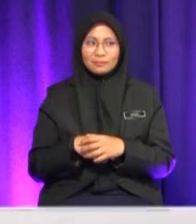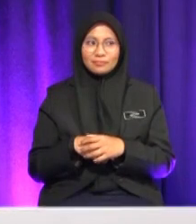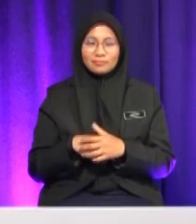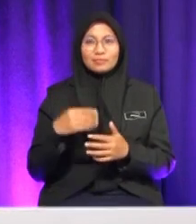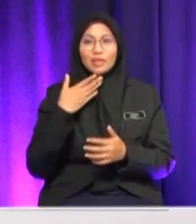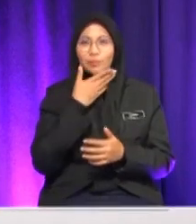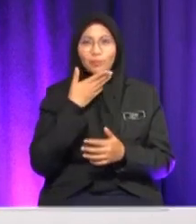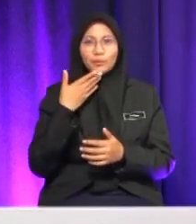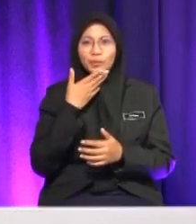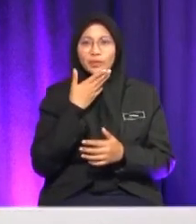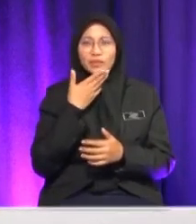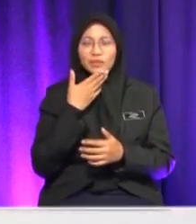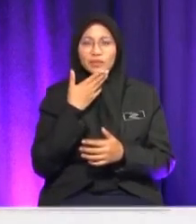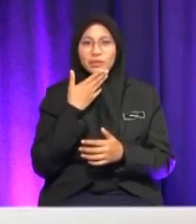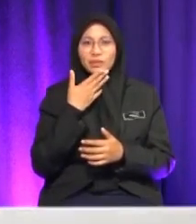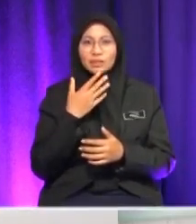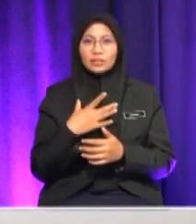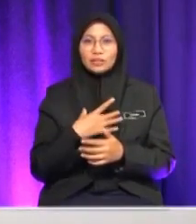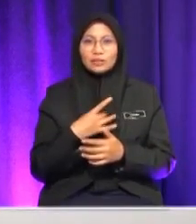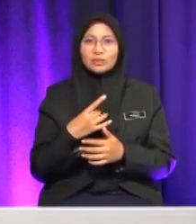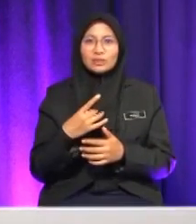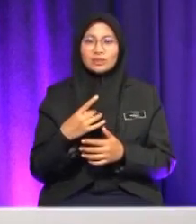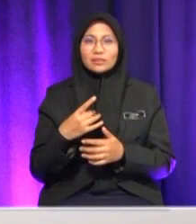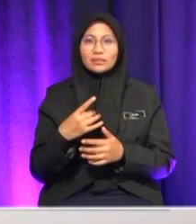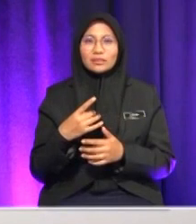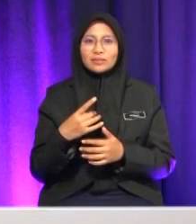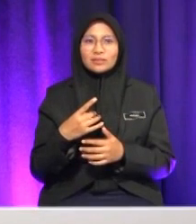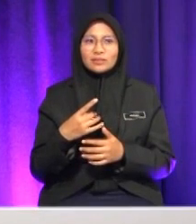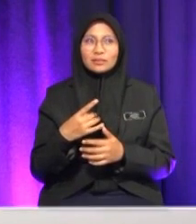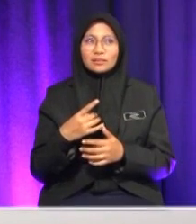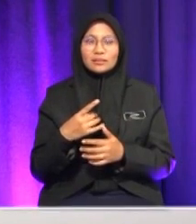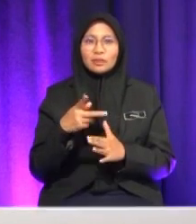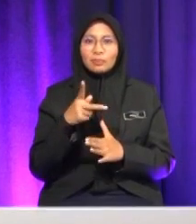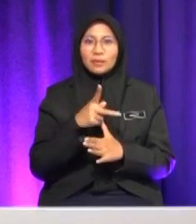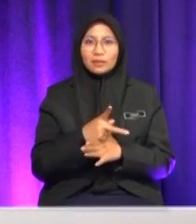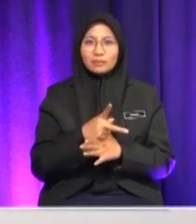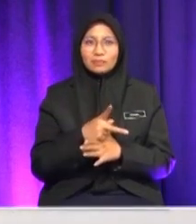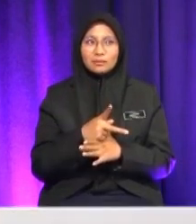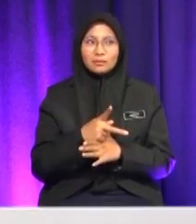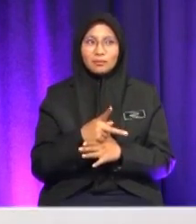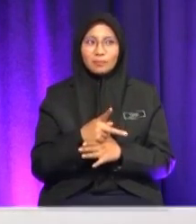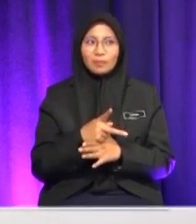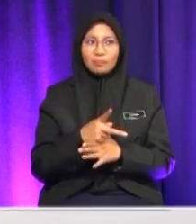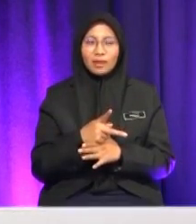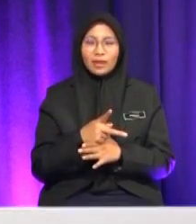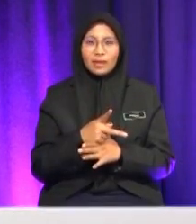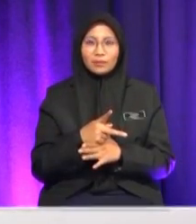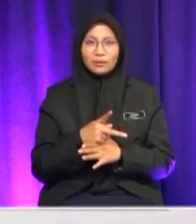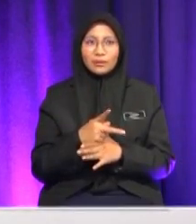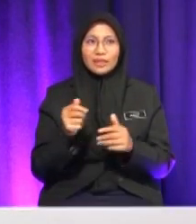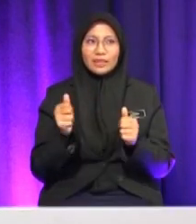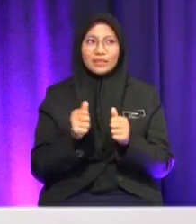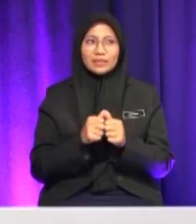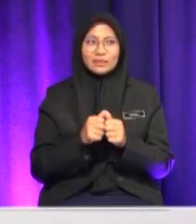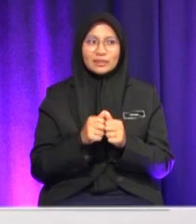mudah terpengaruh dengan trend membeli barang yang sangat mahal, yang tidak perlu pun untuk mereka. Yeah. So dalam